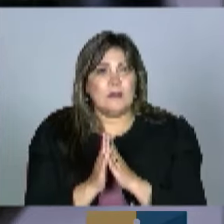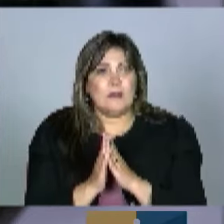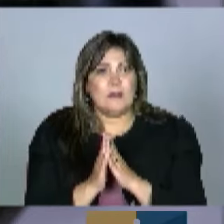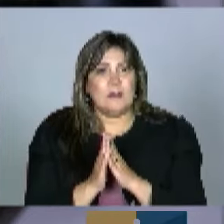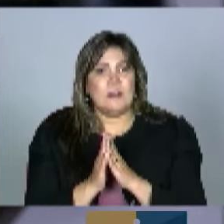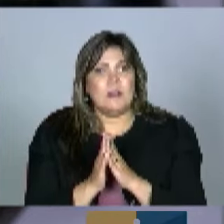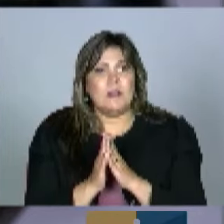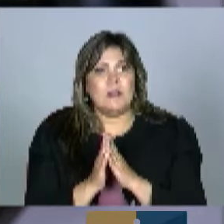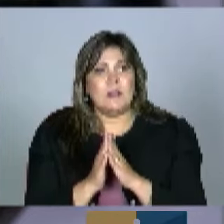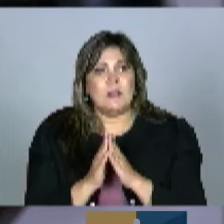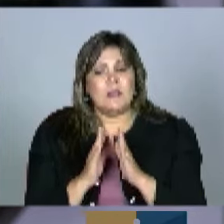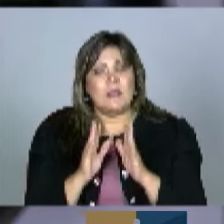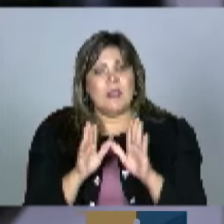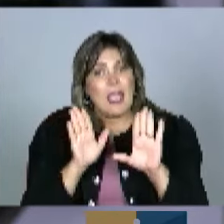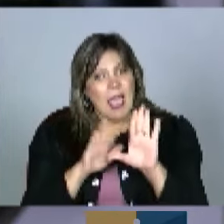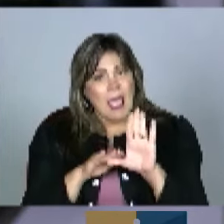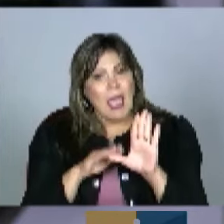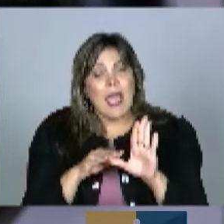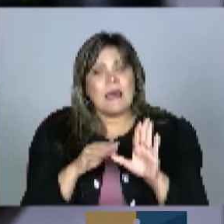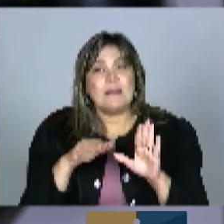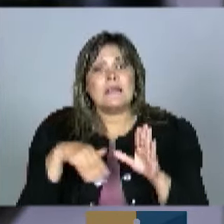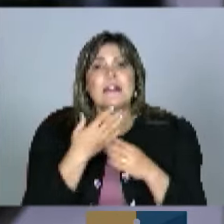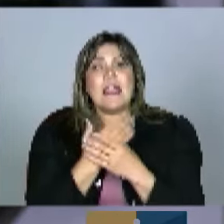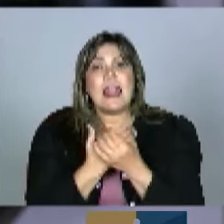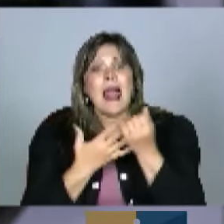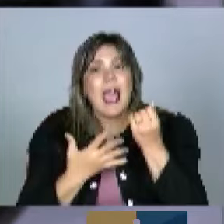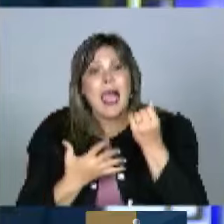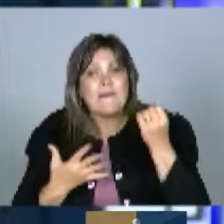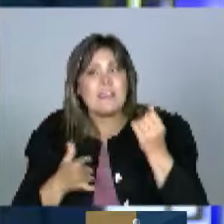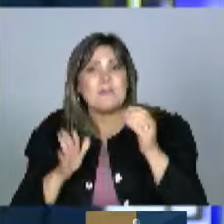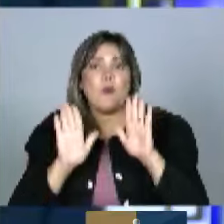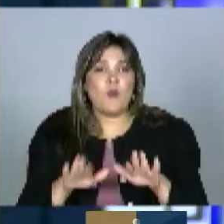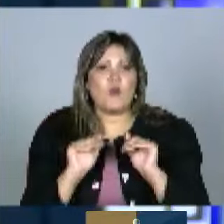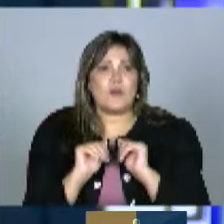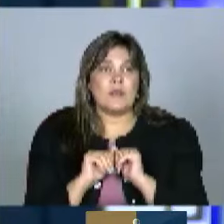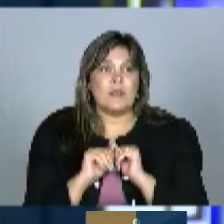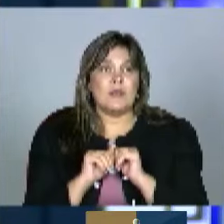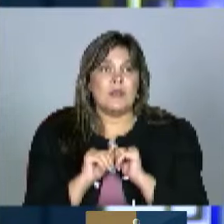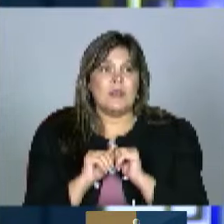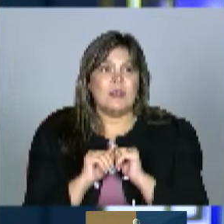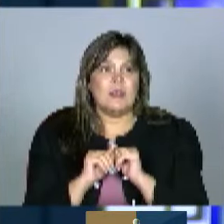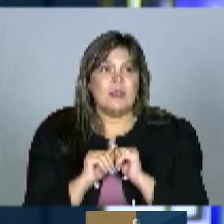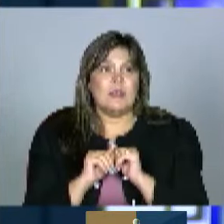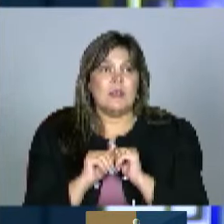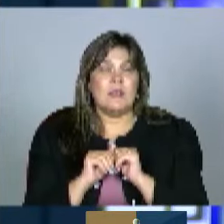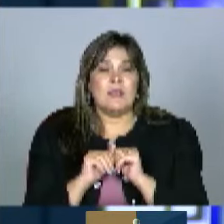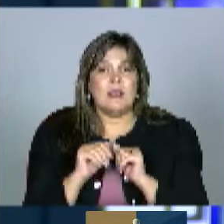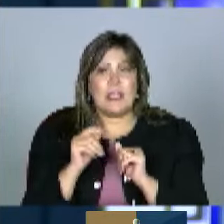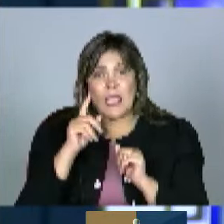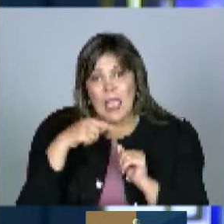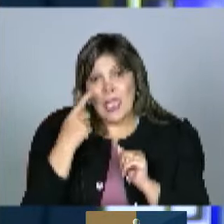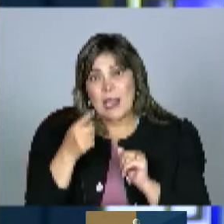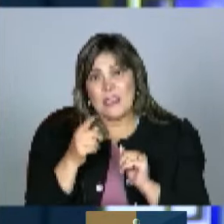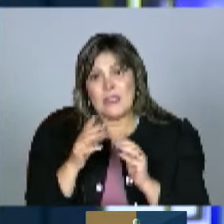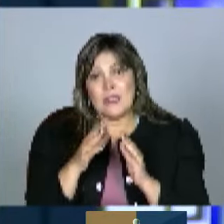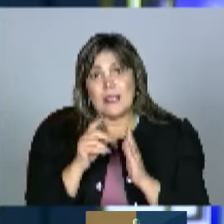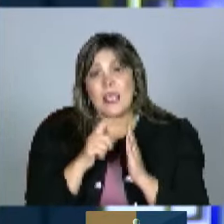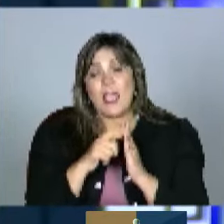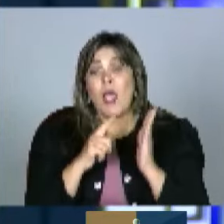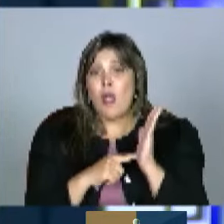ا بعد الحفيد ايه الموقف هي دلوقتي ما قالتش ان هو طبقا قانون